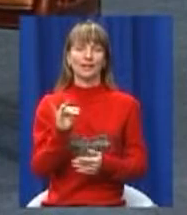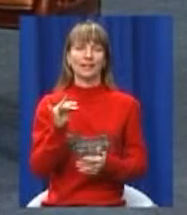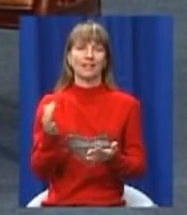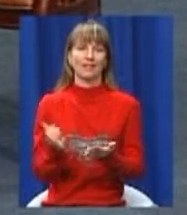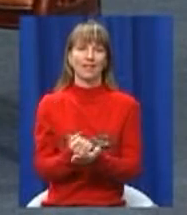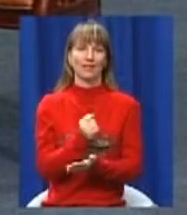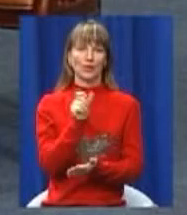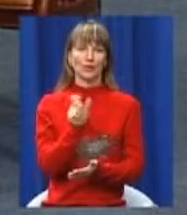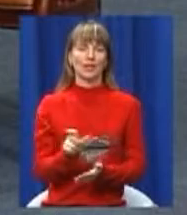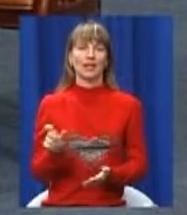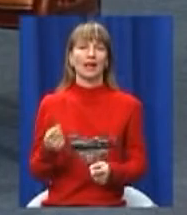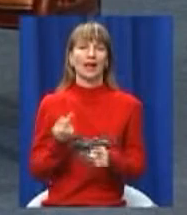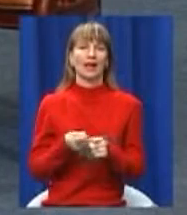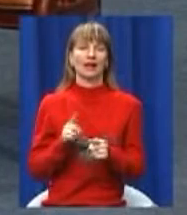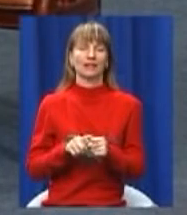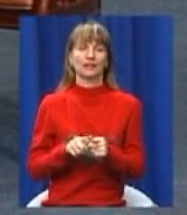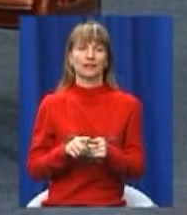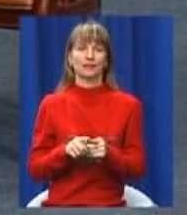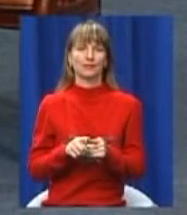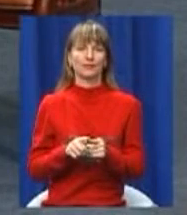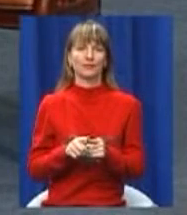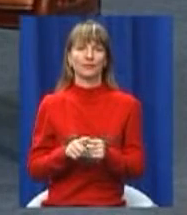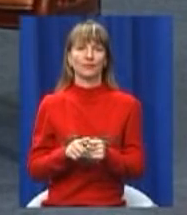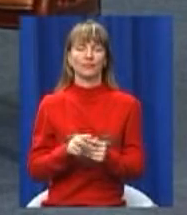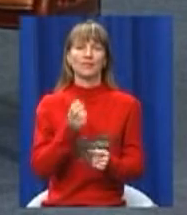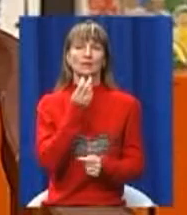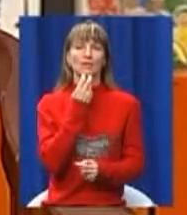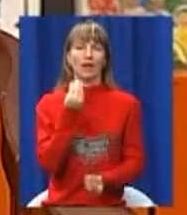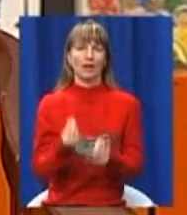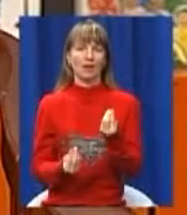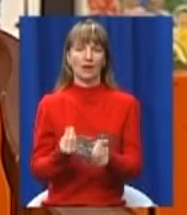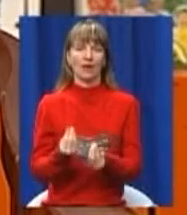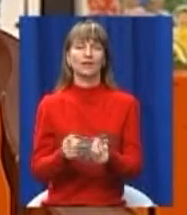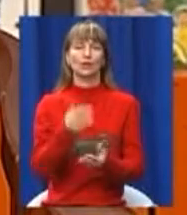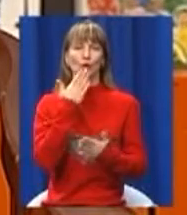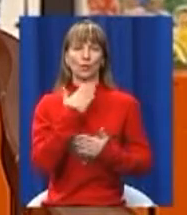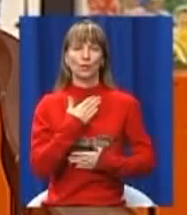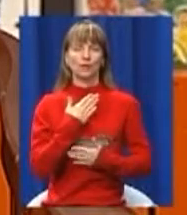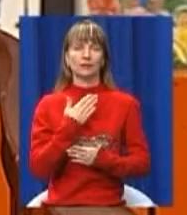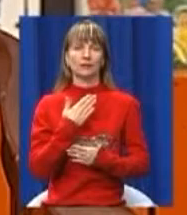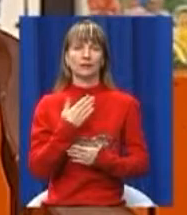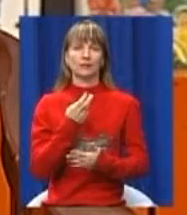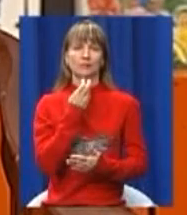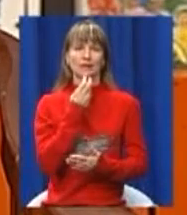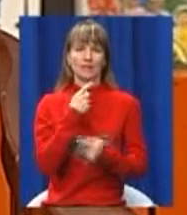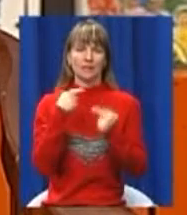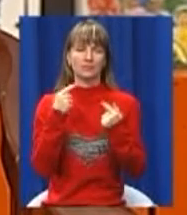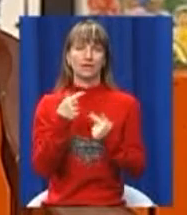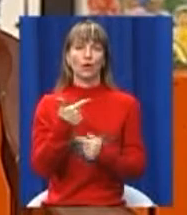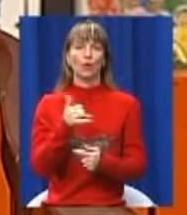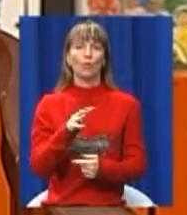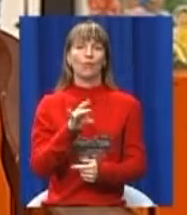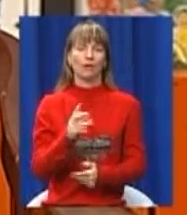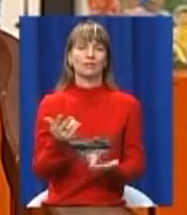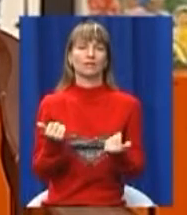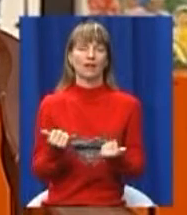винахідливих, так? Тобто це взагалі така кумедна гра. А взагалі, полюбляєш юмор, гумор? Так. Який